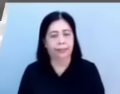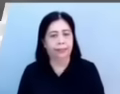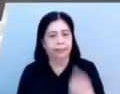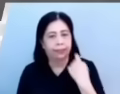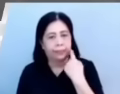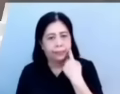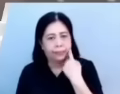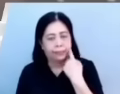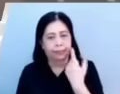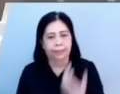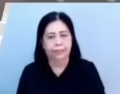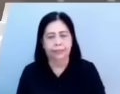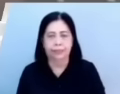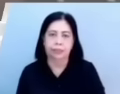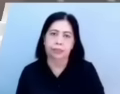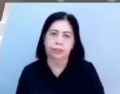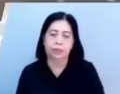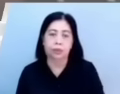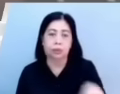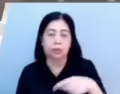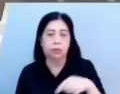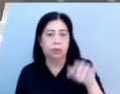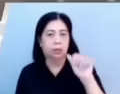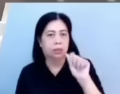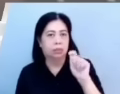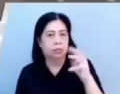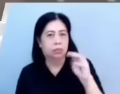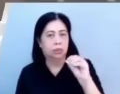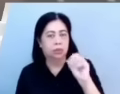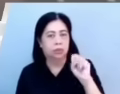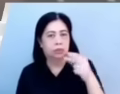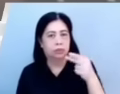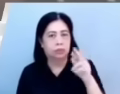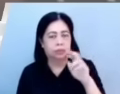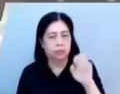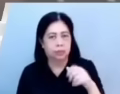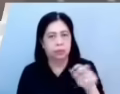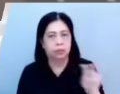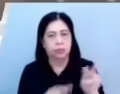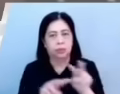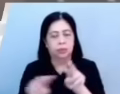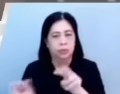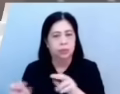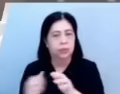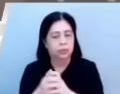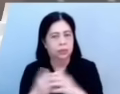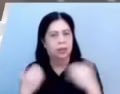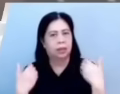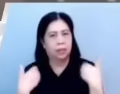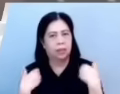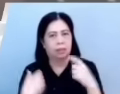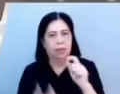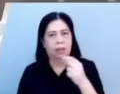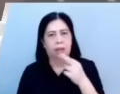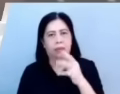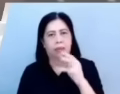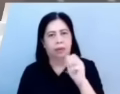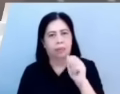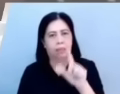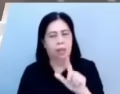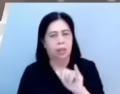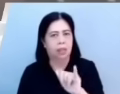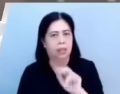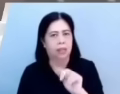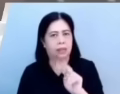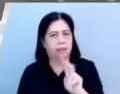naman po sa content ng atmosphere, ay hindi na po yung sa PAGASA. Pero namonitor po natin yung presence ng thermal inversion sa atmosphere. So yun po